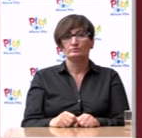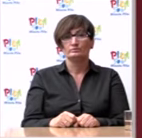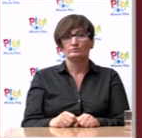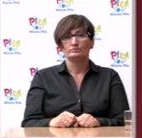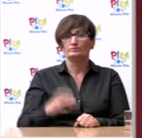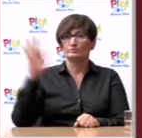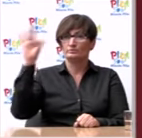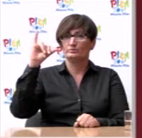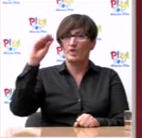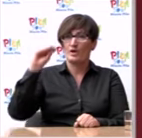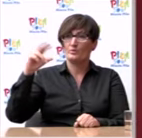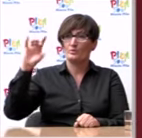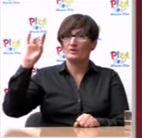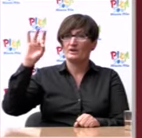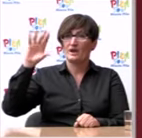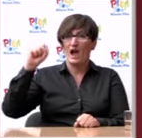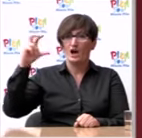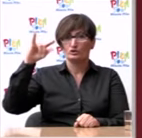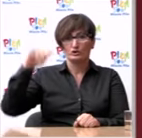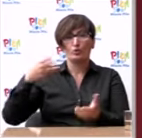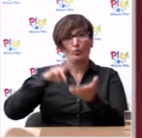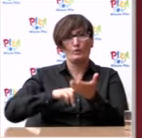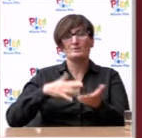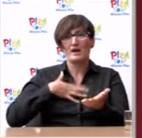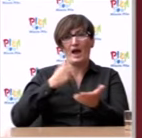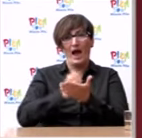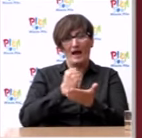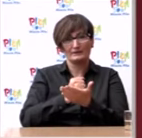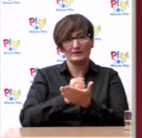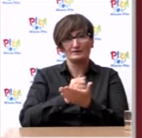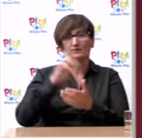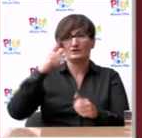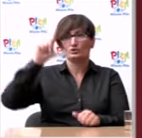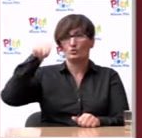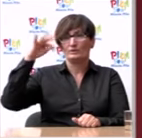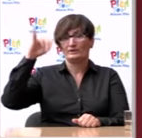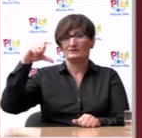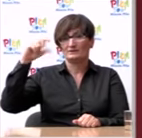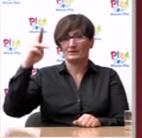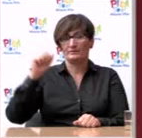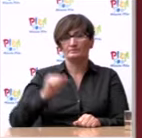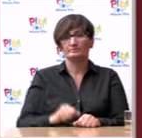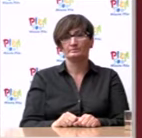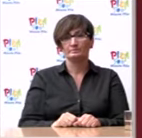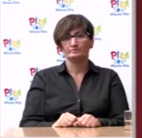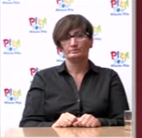też mają adres Lutycka, konkretnie numer adresowy. Poza tym